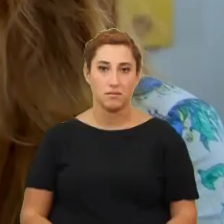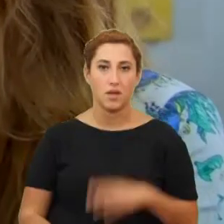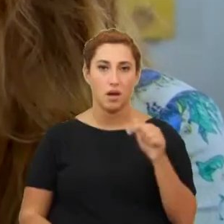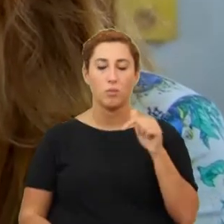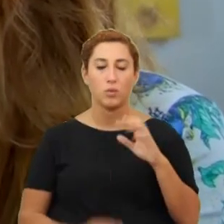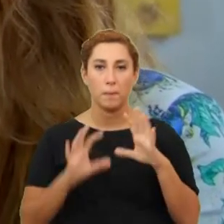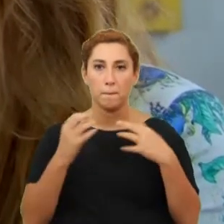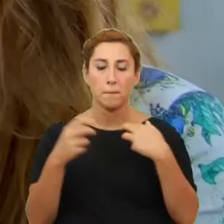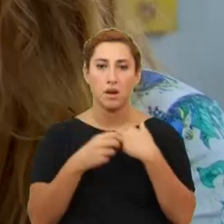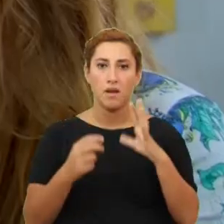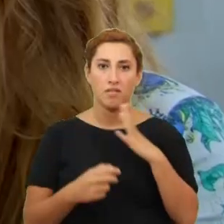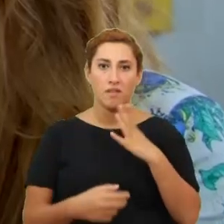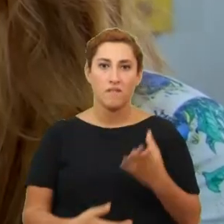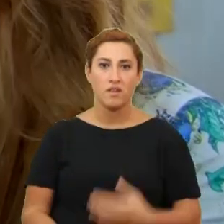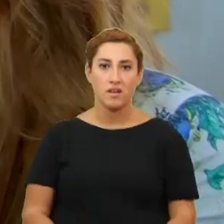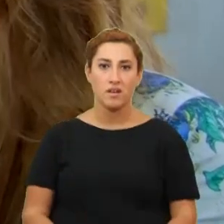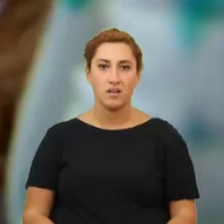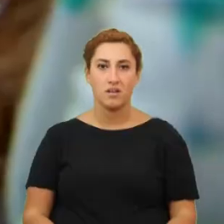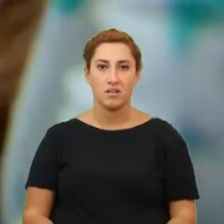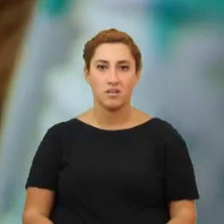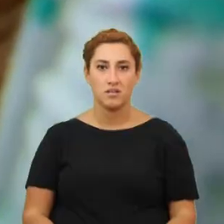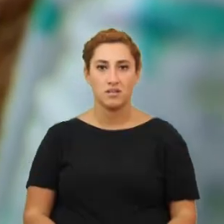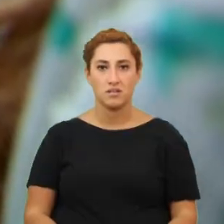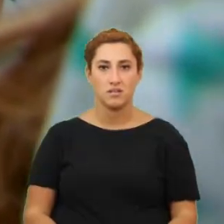Ay burada pırlanta da var.